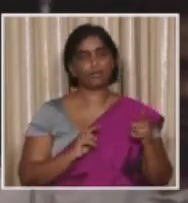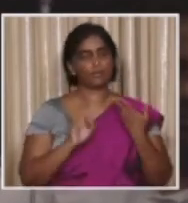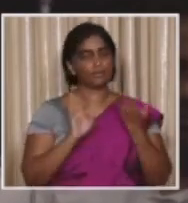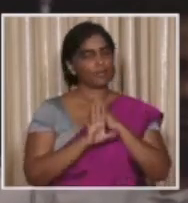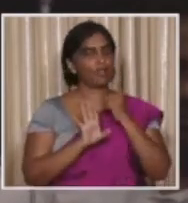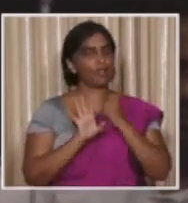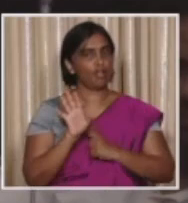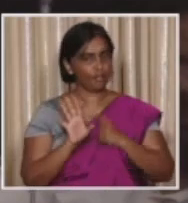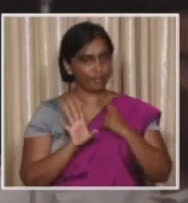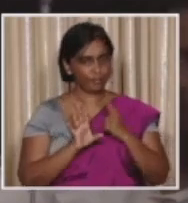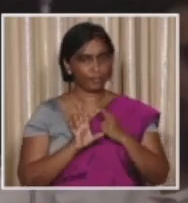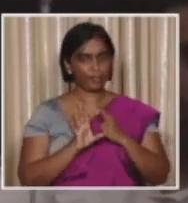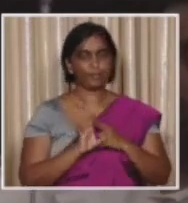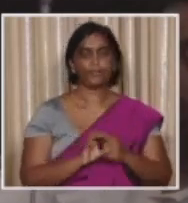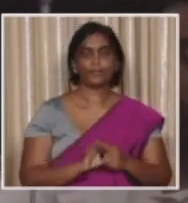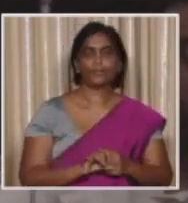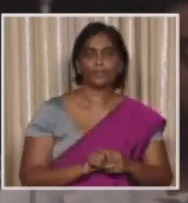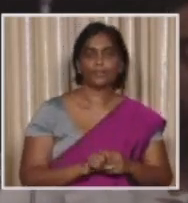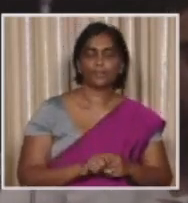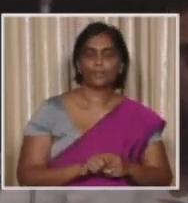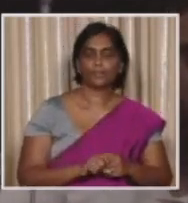පසුගිය අවුරුද්දේ